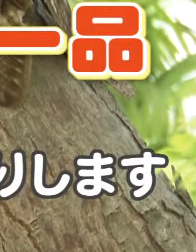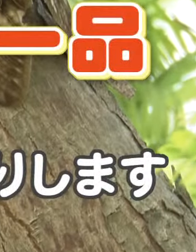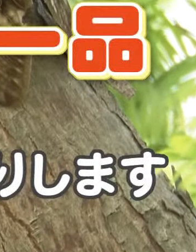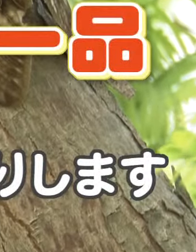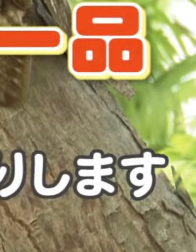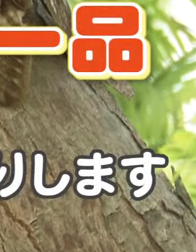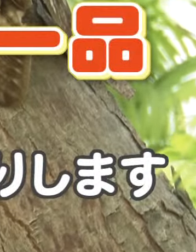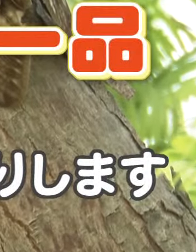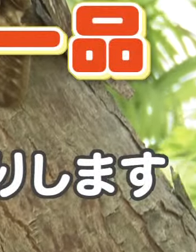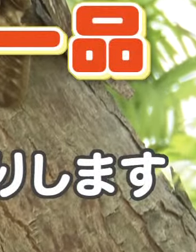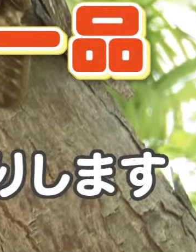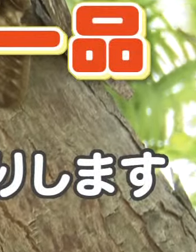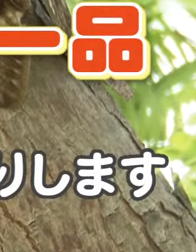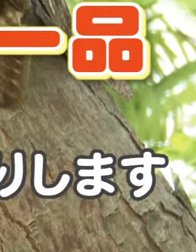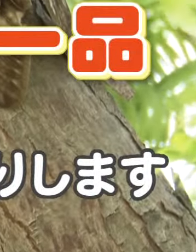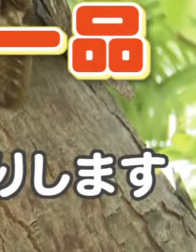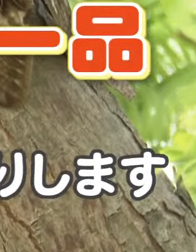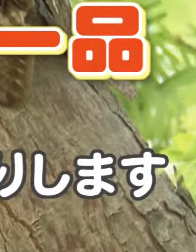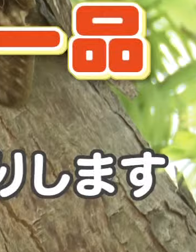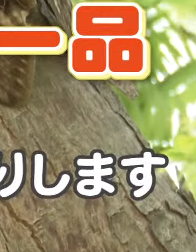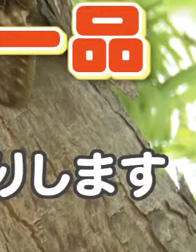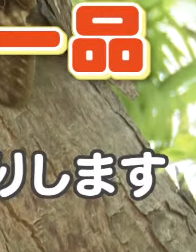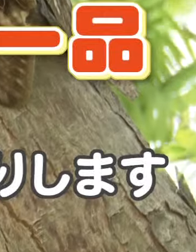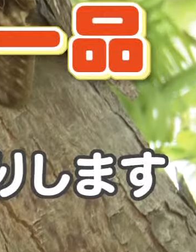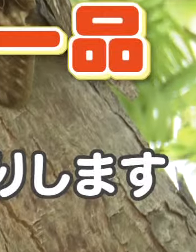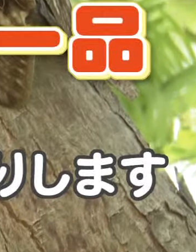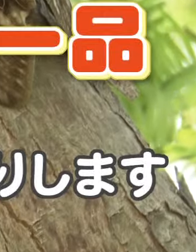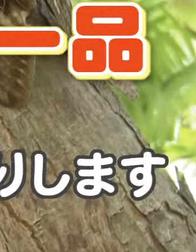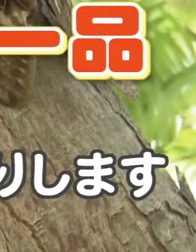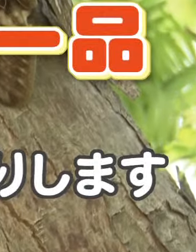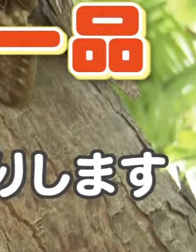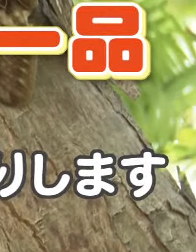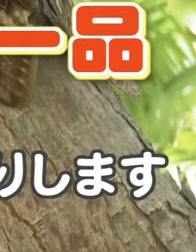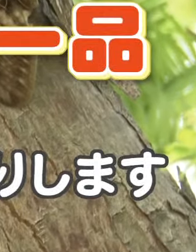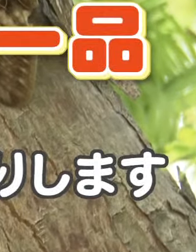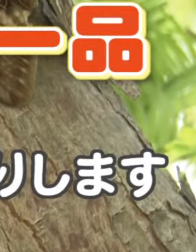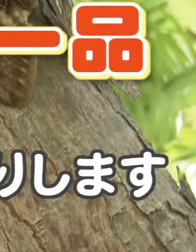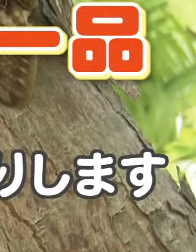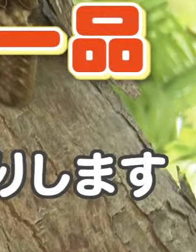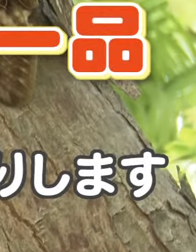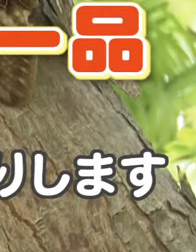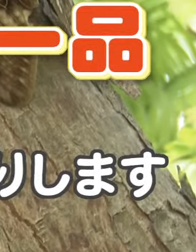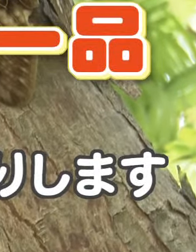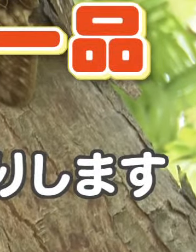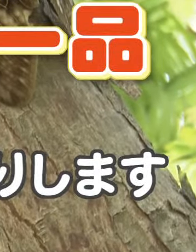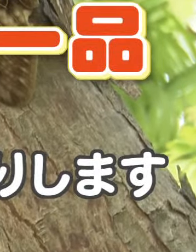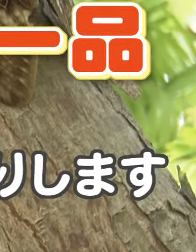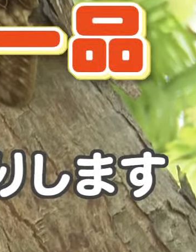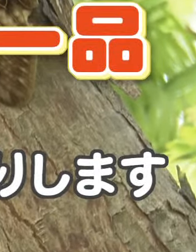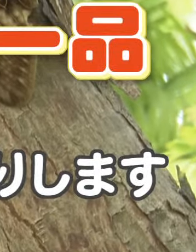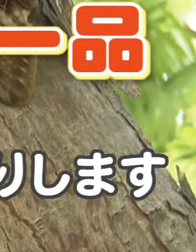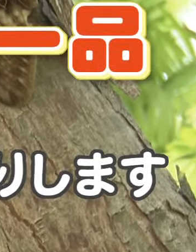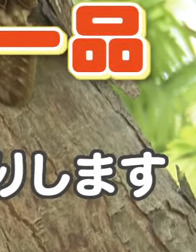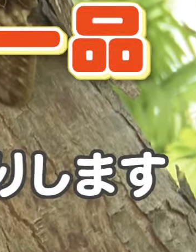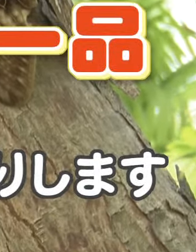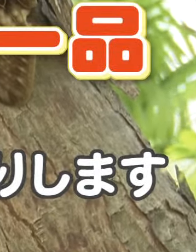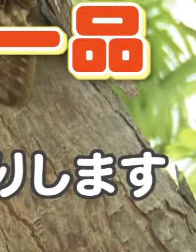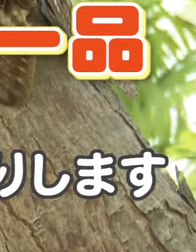来週はもっと石川、未来へ、能登の里山里海の一品をお送りします